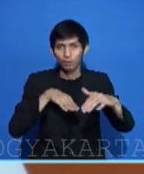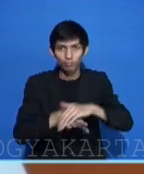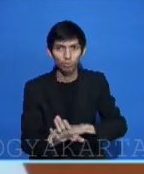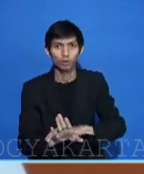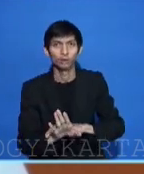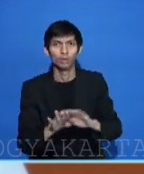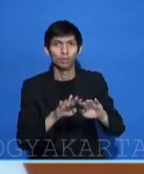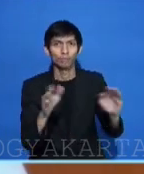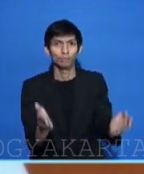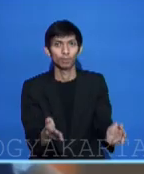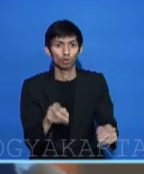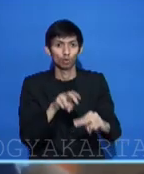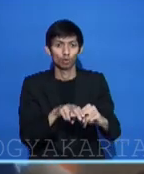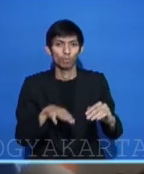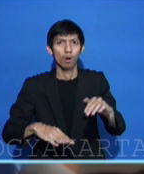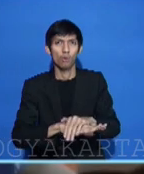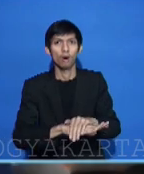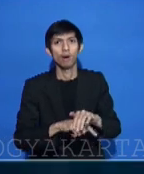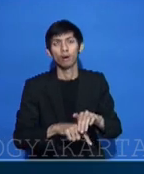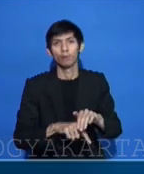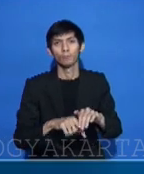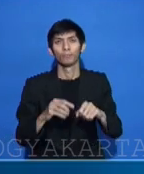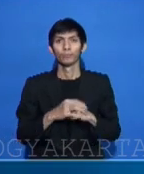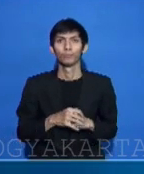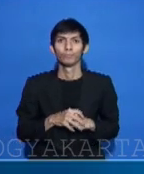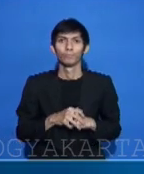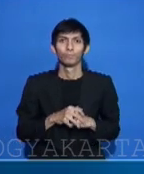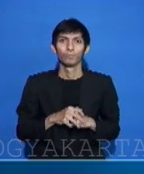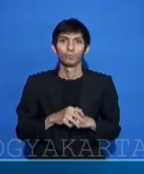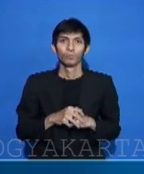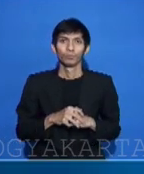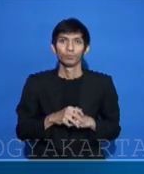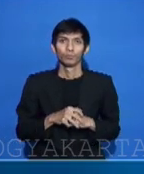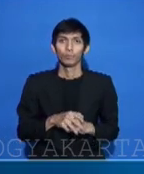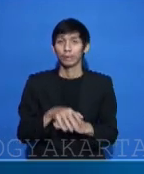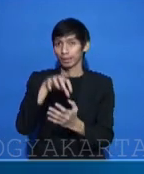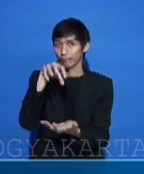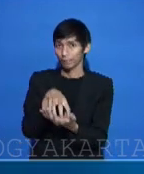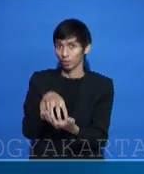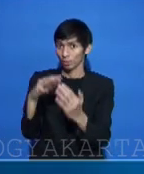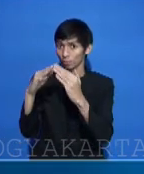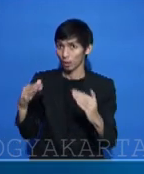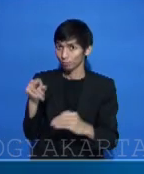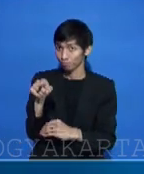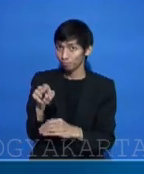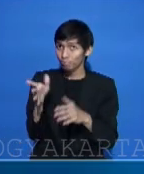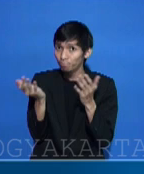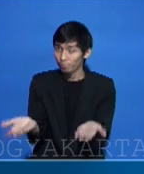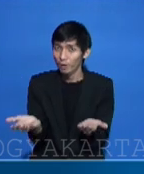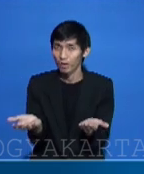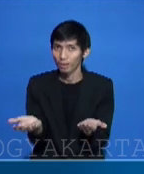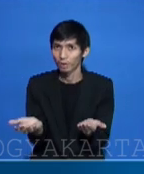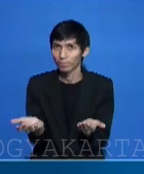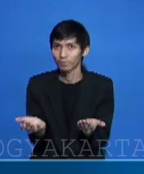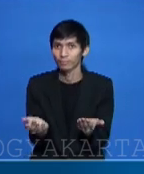sofa tongkrongan tersebut. Terus itu yang tempat nyimpen itu markasmu atau seperti apa itu? Ya,